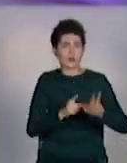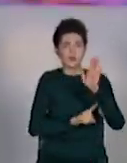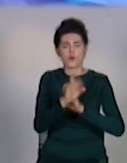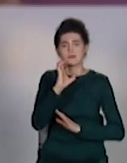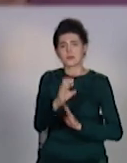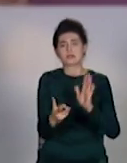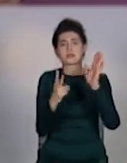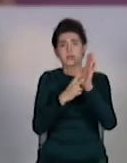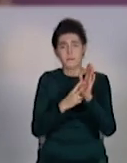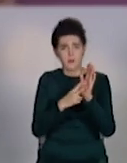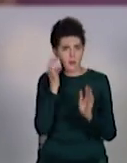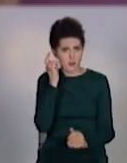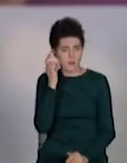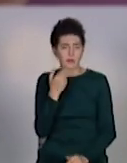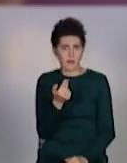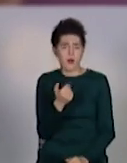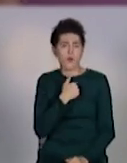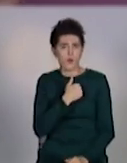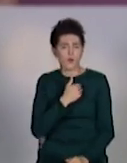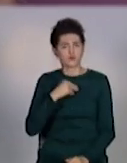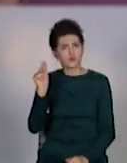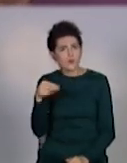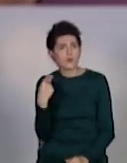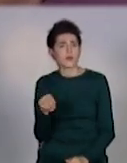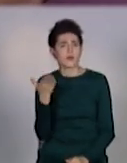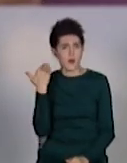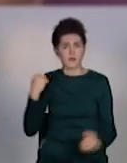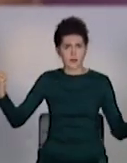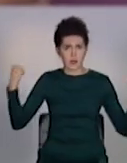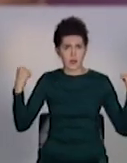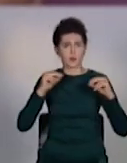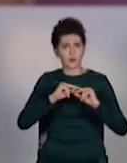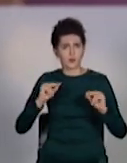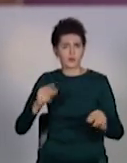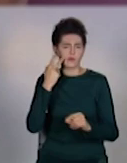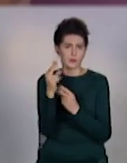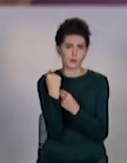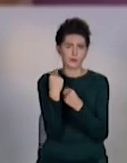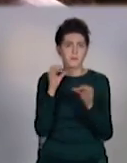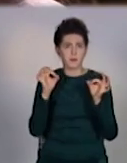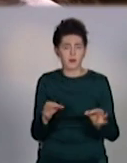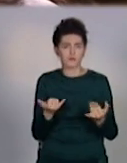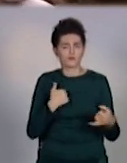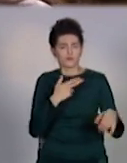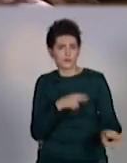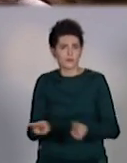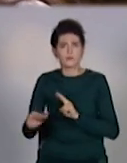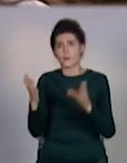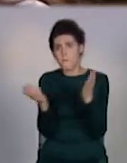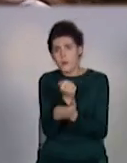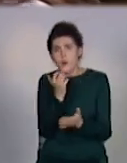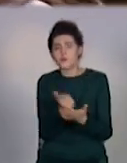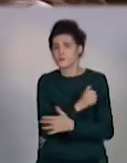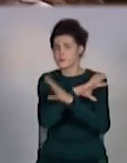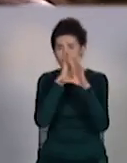катанню. Мені тренер відвозив на середину, щоб я сам добирався до бортика. Ось так я навчився кататися. У нього виходить просто.